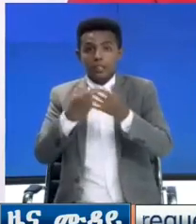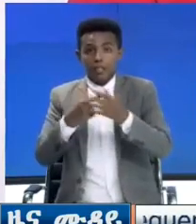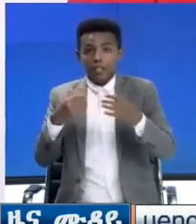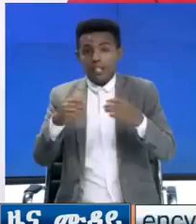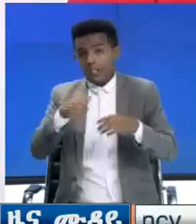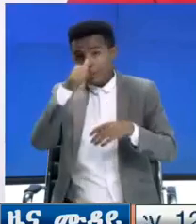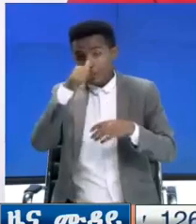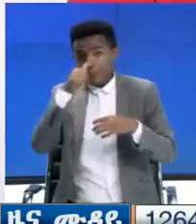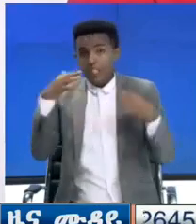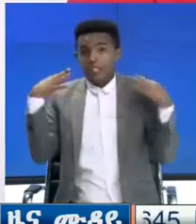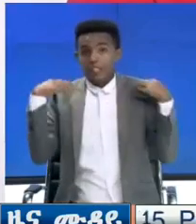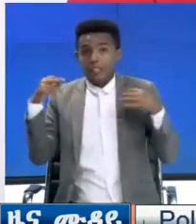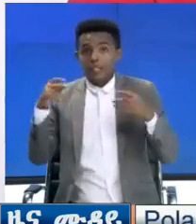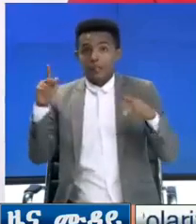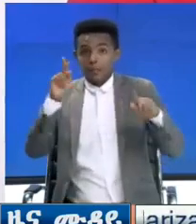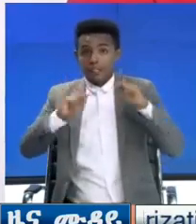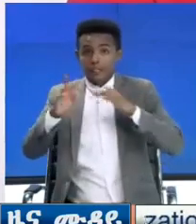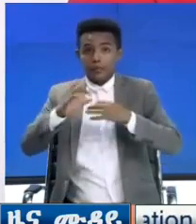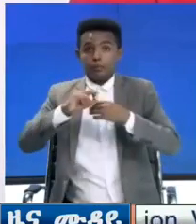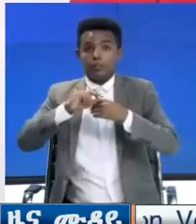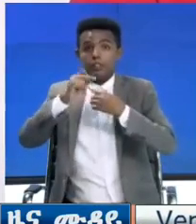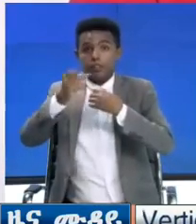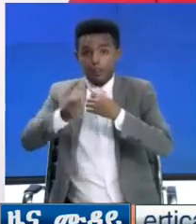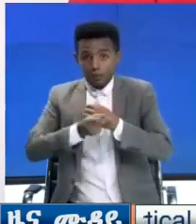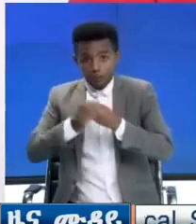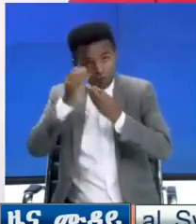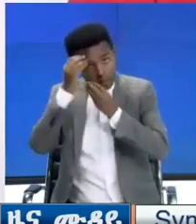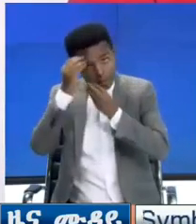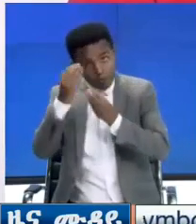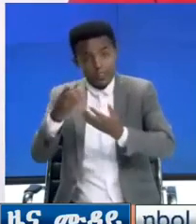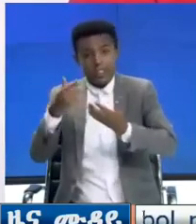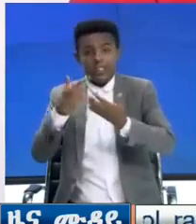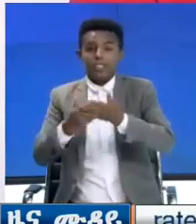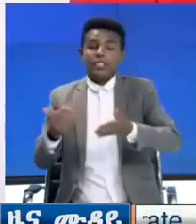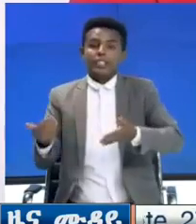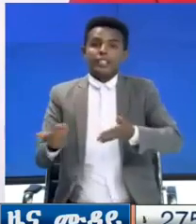ጤና ኢንስቲትዩት አሳውቀናል። የጥገናው ስራ